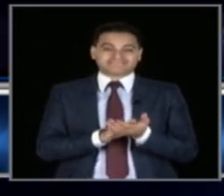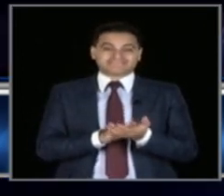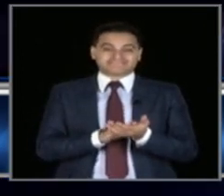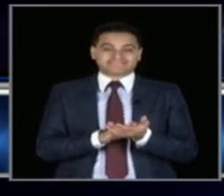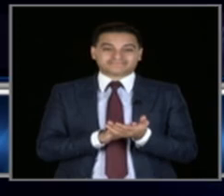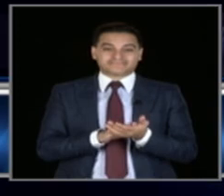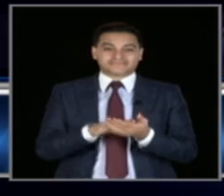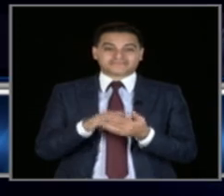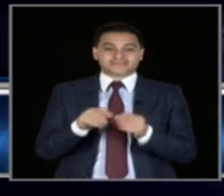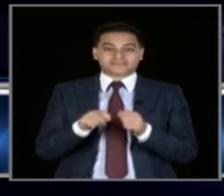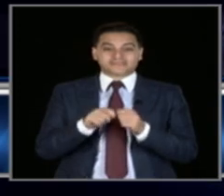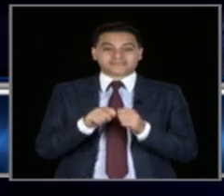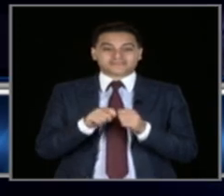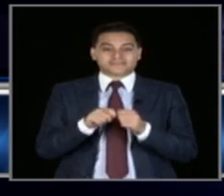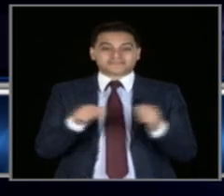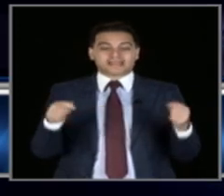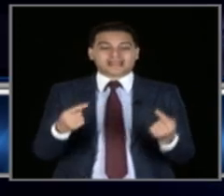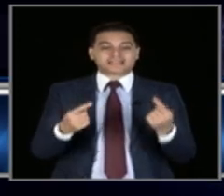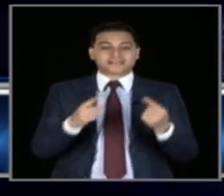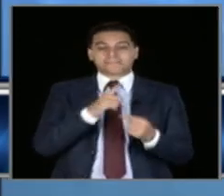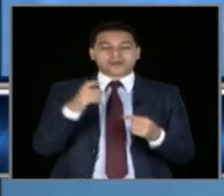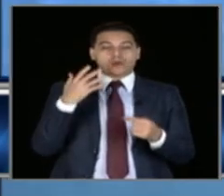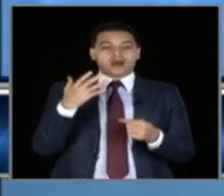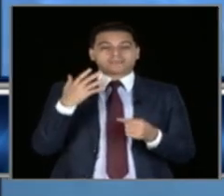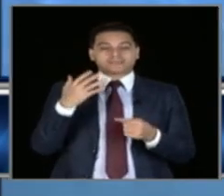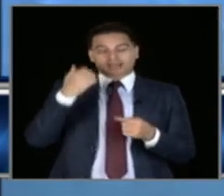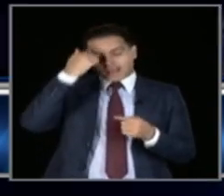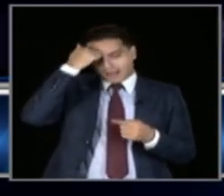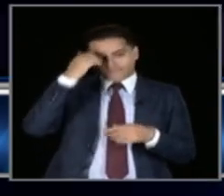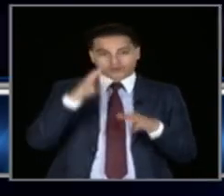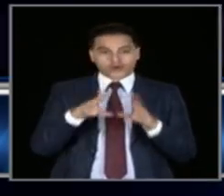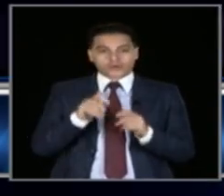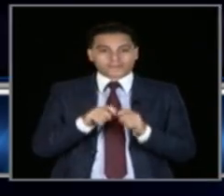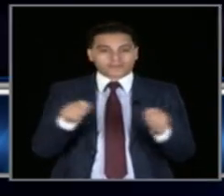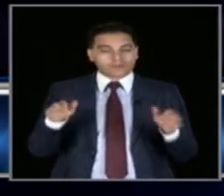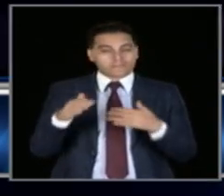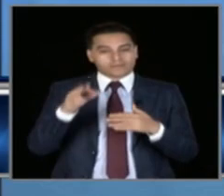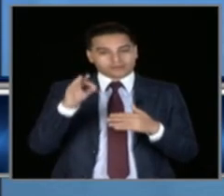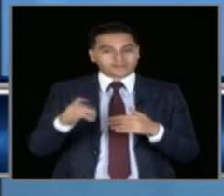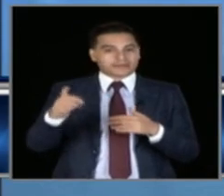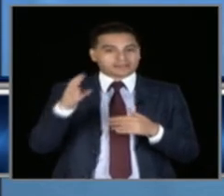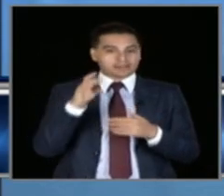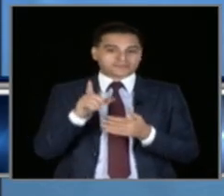بمساحة 105 ألف كيلومتر مربع، طبعاً إجابة صحيحة.